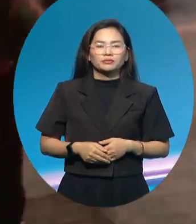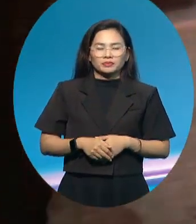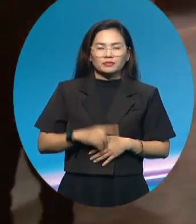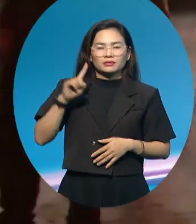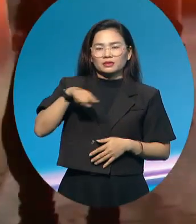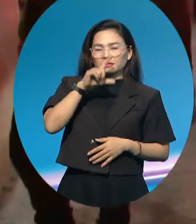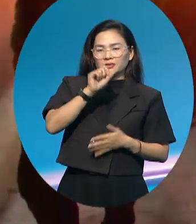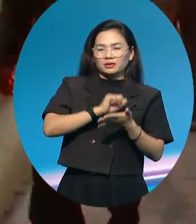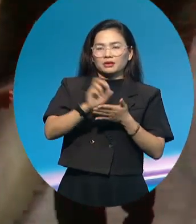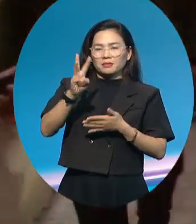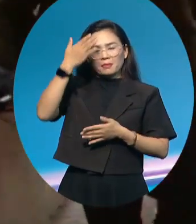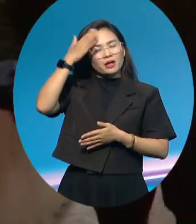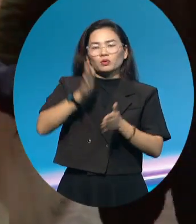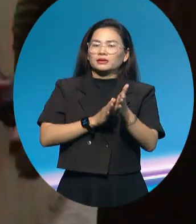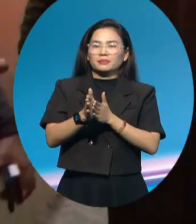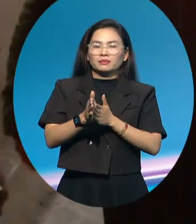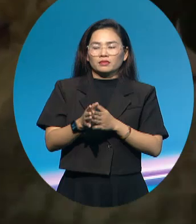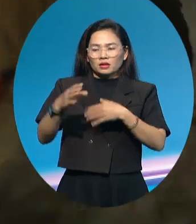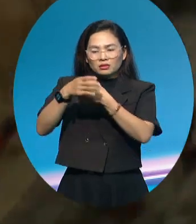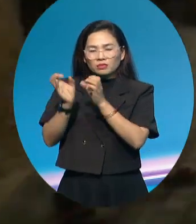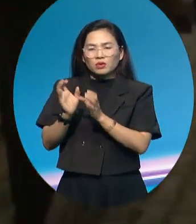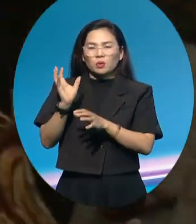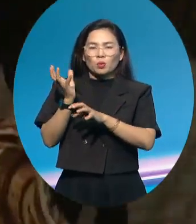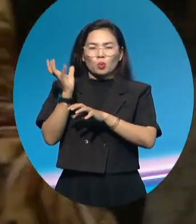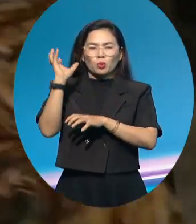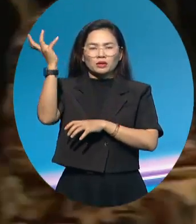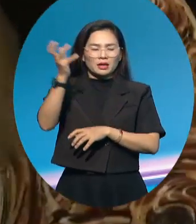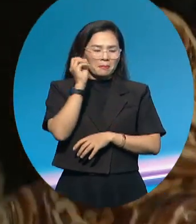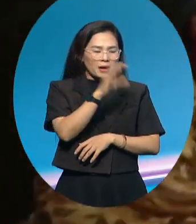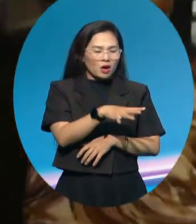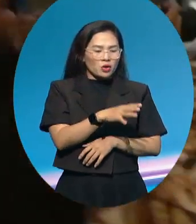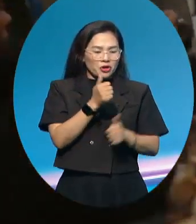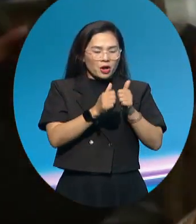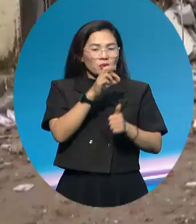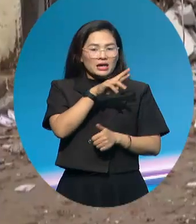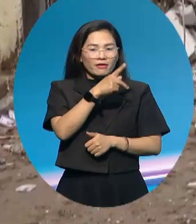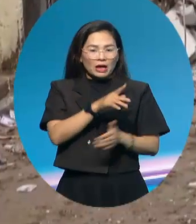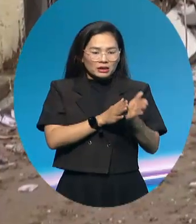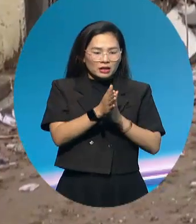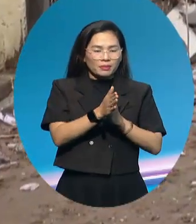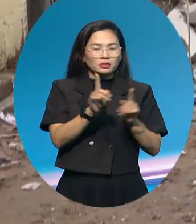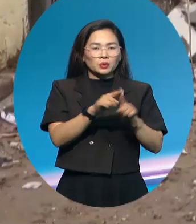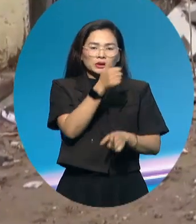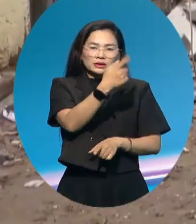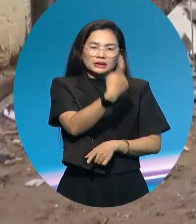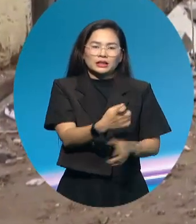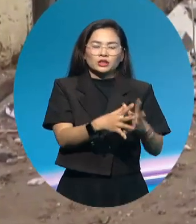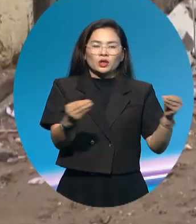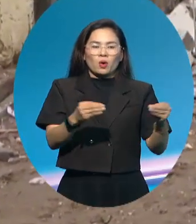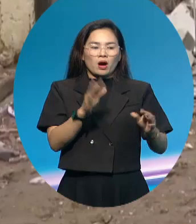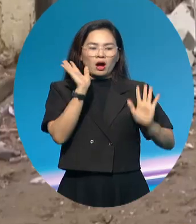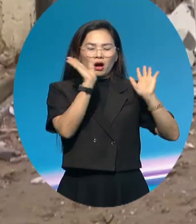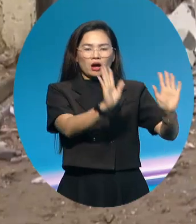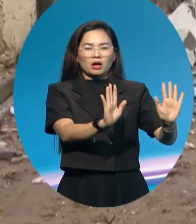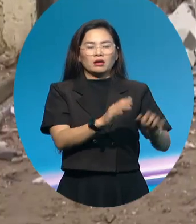đầu từ ngày 10 tháng 3 cộng đồng quốc tế đã cảnh báo thảm họa nhân đạo nếu rafa bị tấn công các nước đóng vai trò trung gian hòa giải xung đột gồm